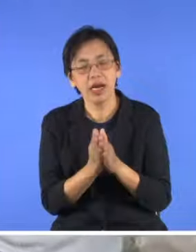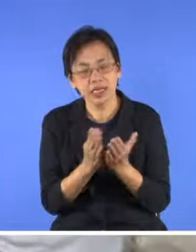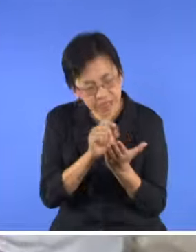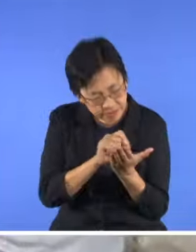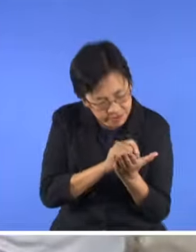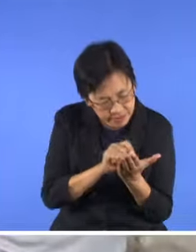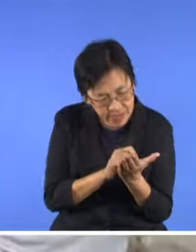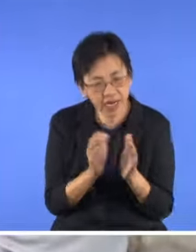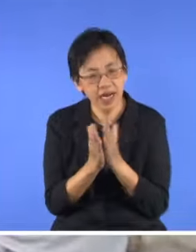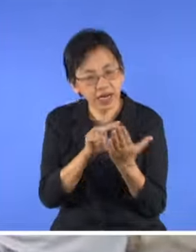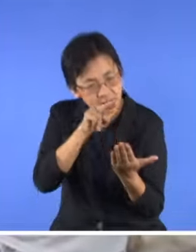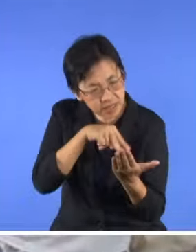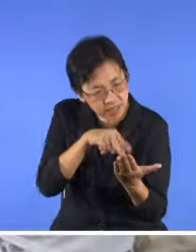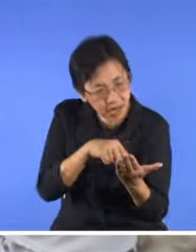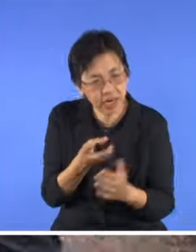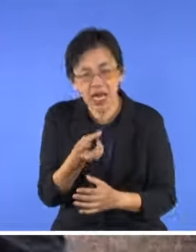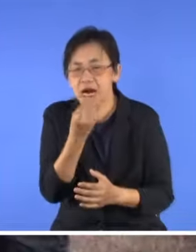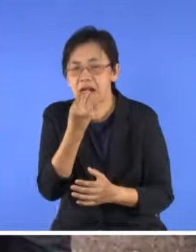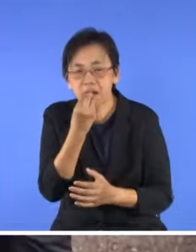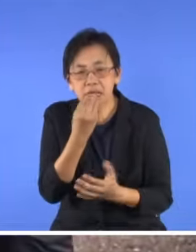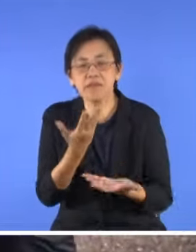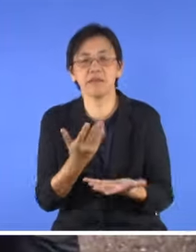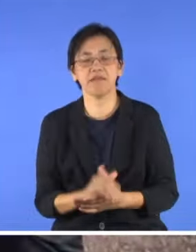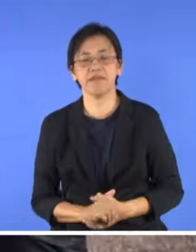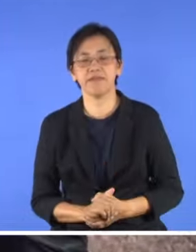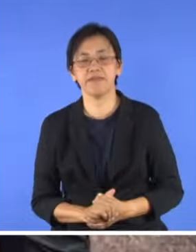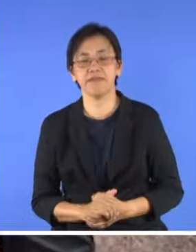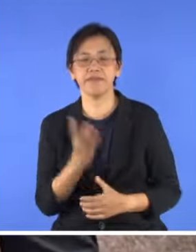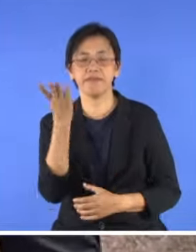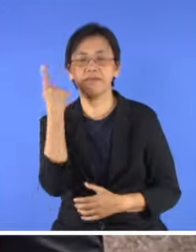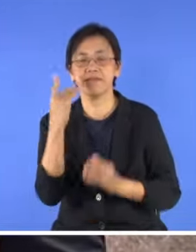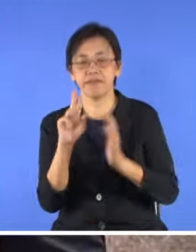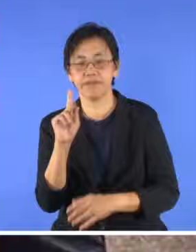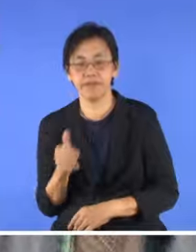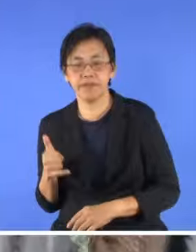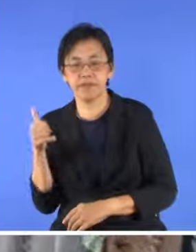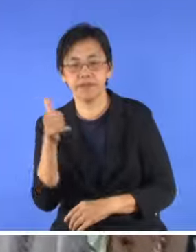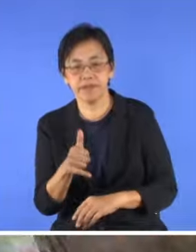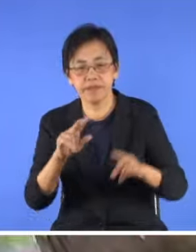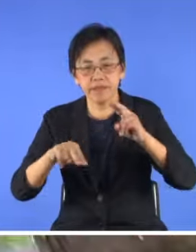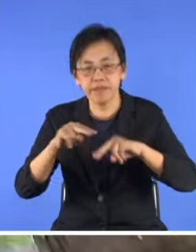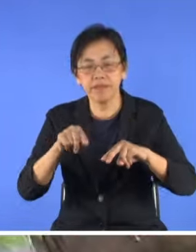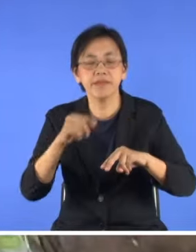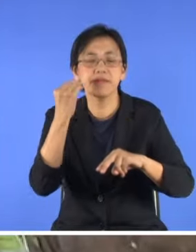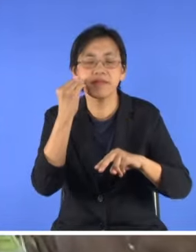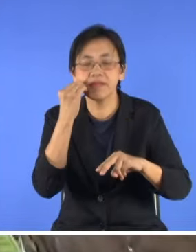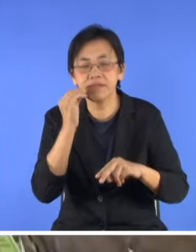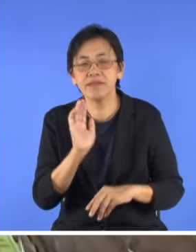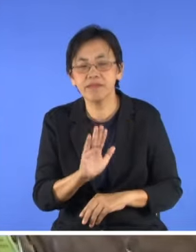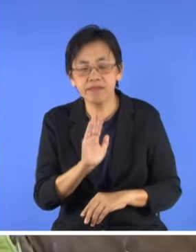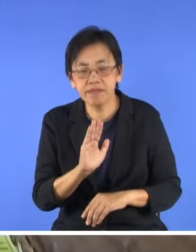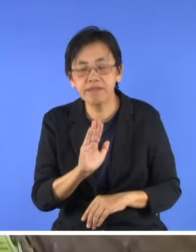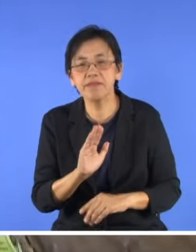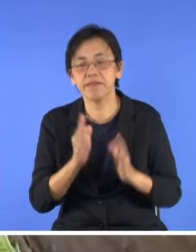ด้วยดูหนังสือไปด้วยกินข้าวไปด้วยก็สุดแท้แต่ว่าอย่างงั้นเมื่อวานนี้นักข่าวก็ลงไปนดูที่บ้านของน้องเนี่ยพร้อมกับ